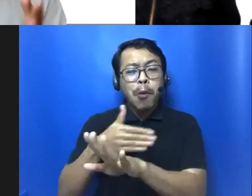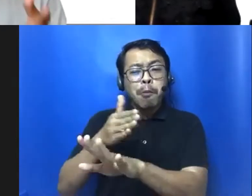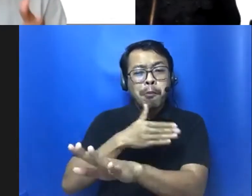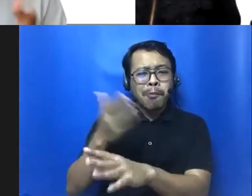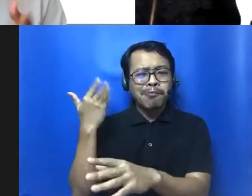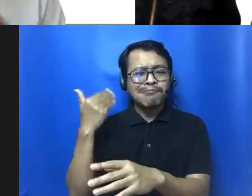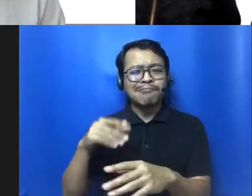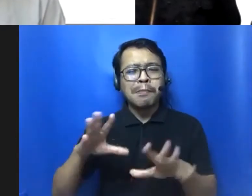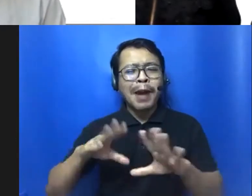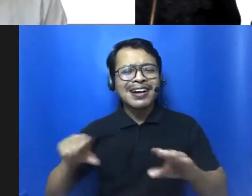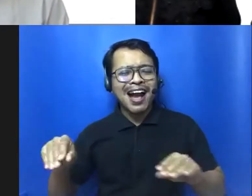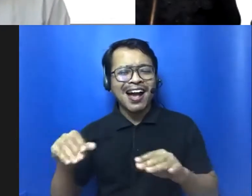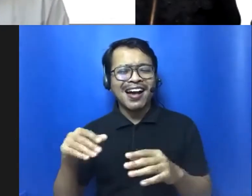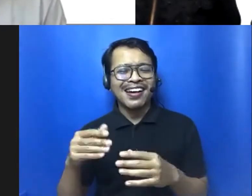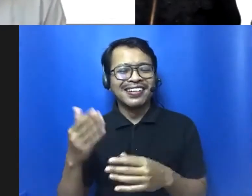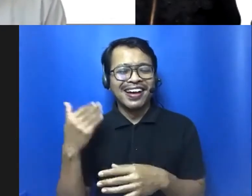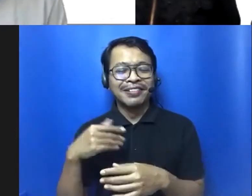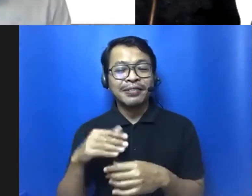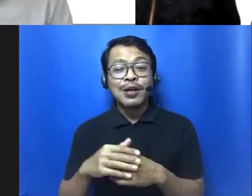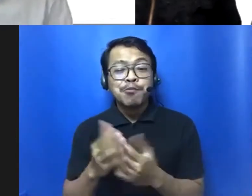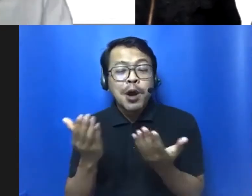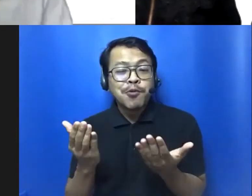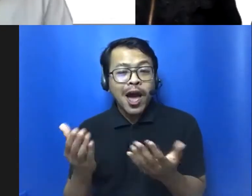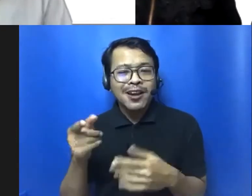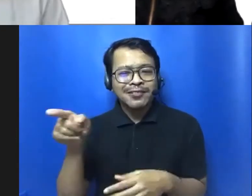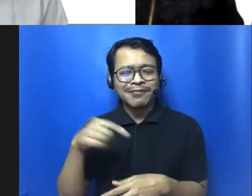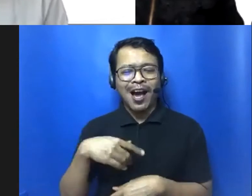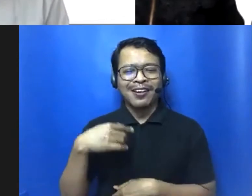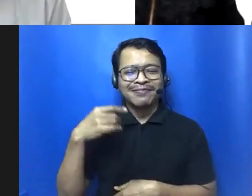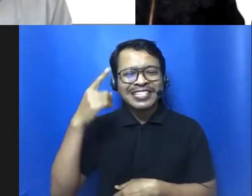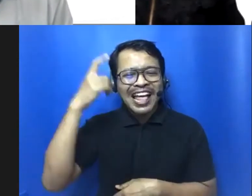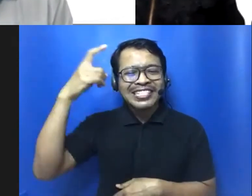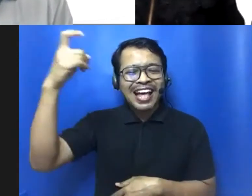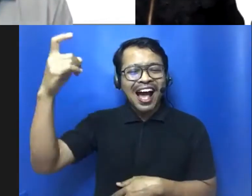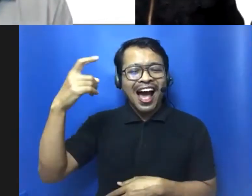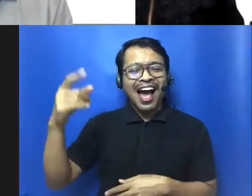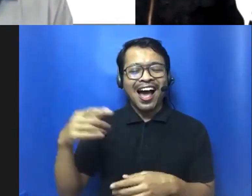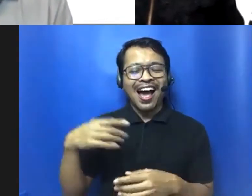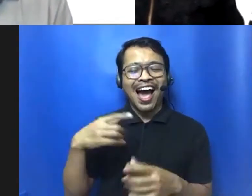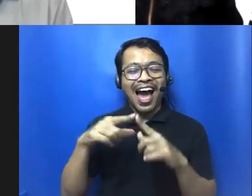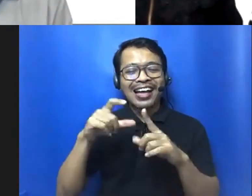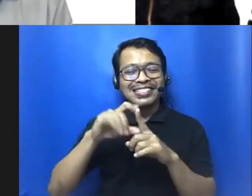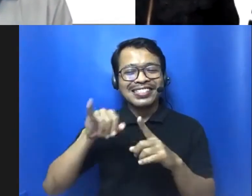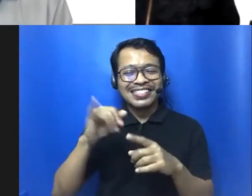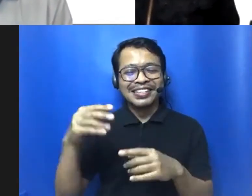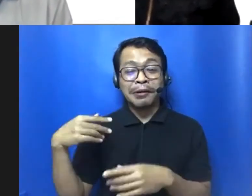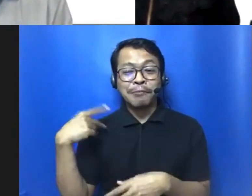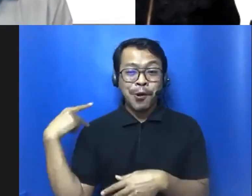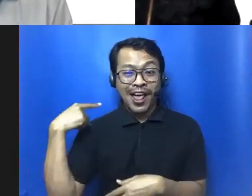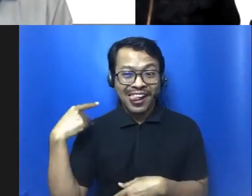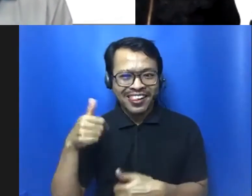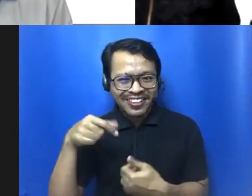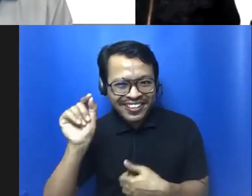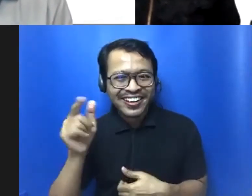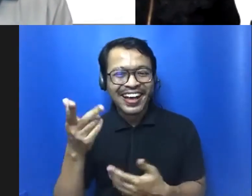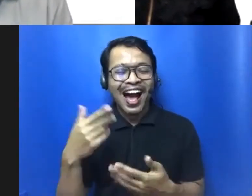tadi dicita-citakan Aji sebagai model catwalk sama dengan Tasya itu bisa terwujud.